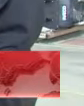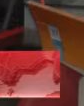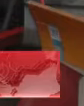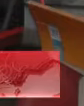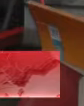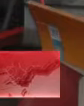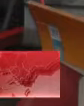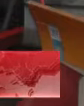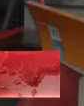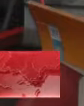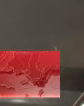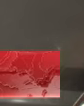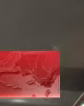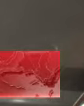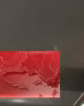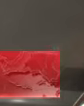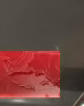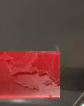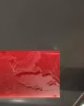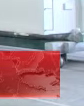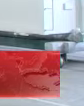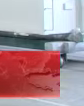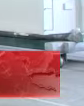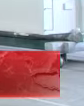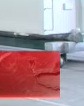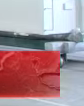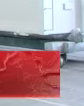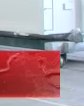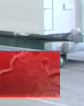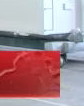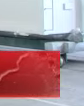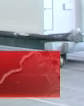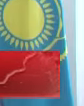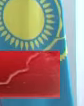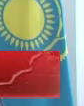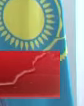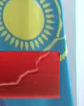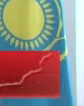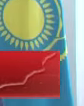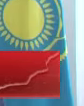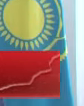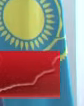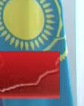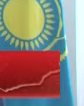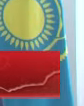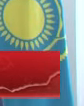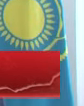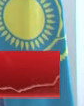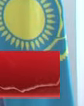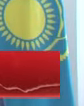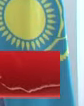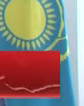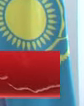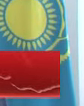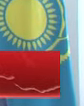Развиваем отечественные. Казахстан выходит на самообеспечение в сфере машиностроения. По итогам 5 месяцев у нас снижение